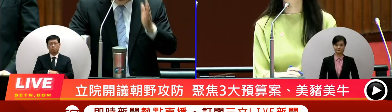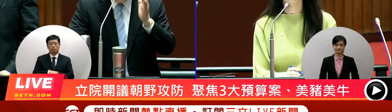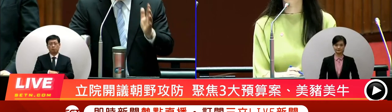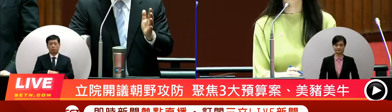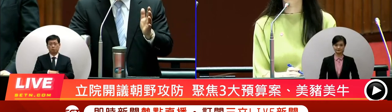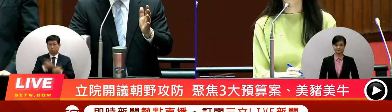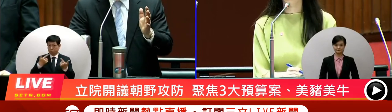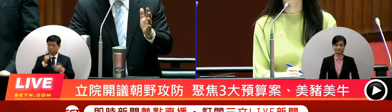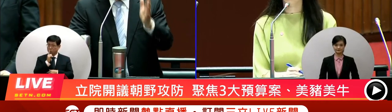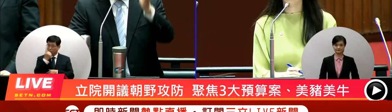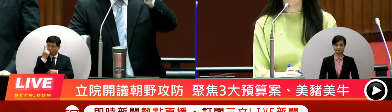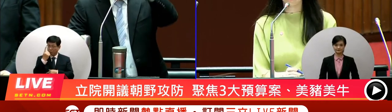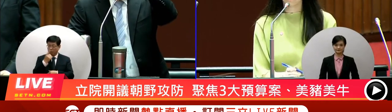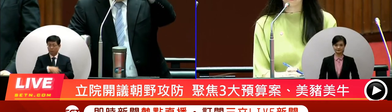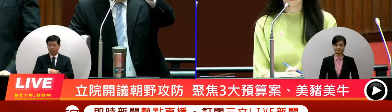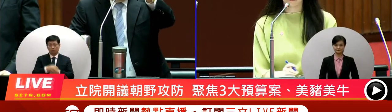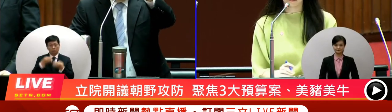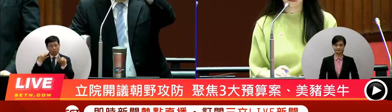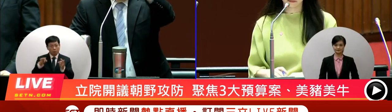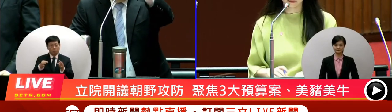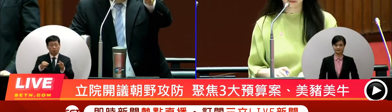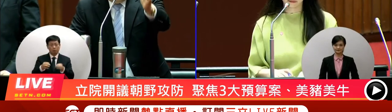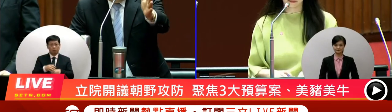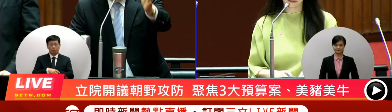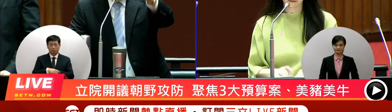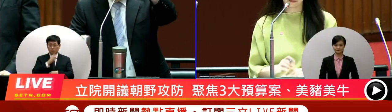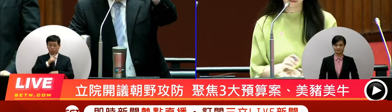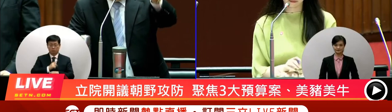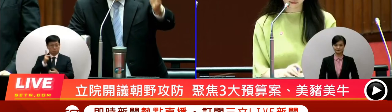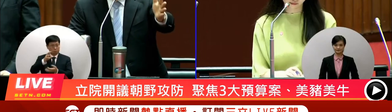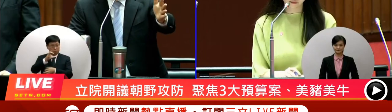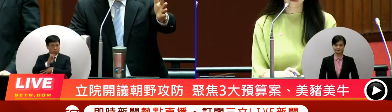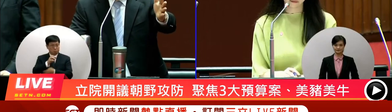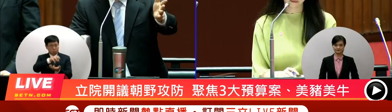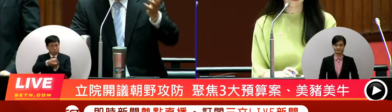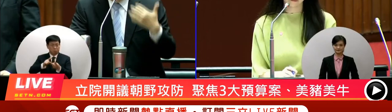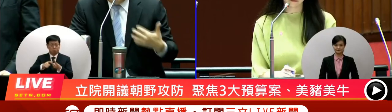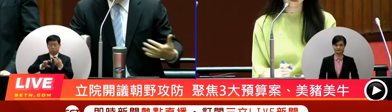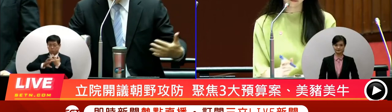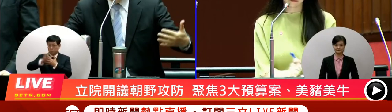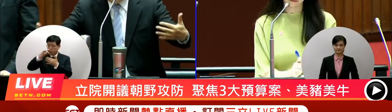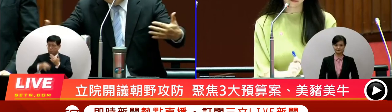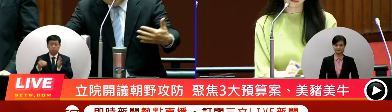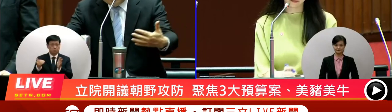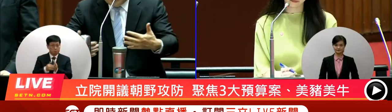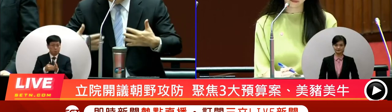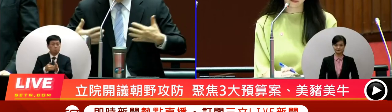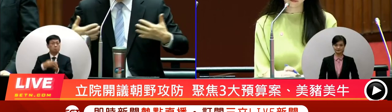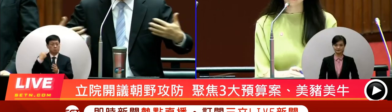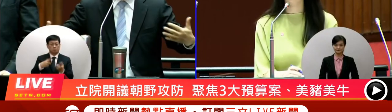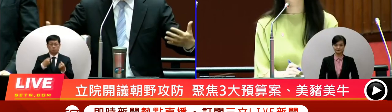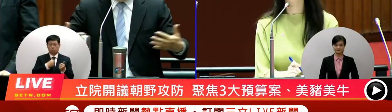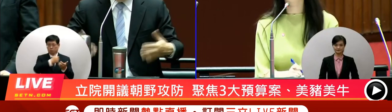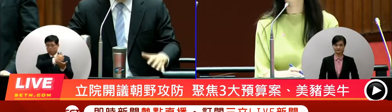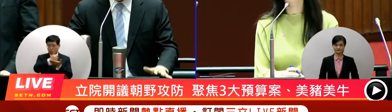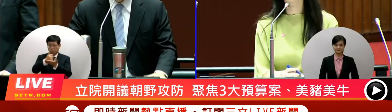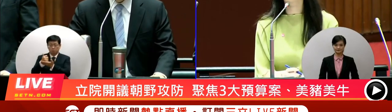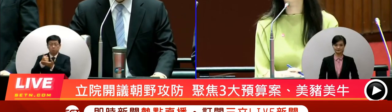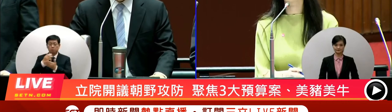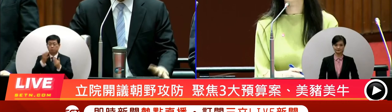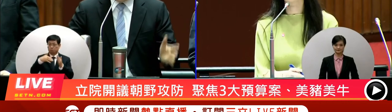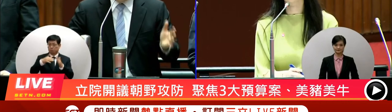不只是有科学的证据国际的标准，也邀请相关